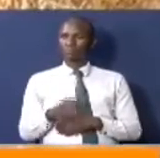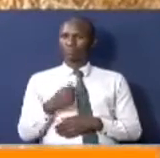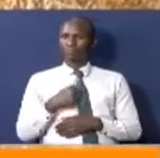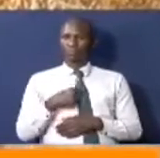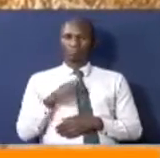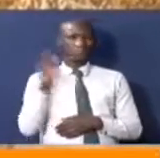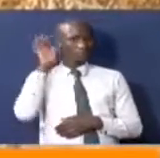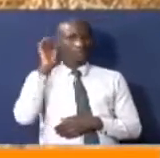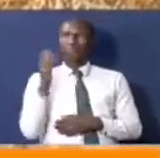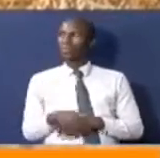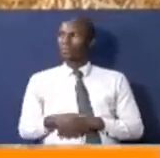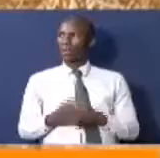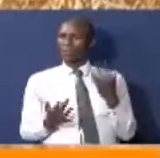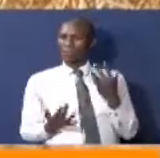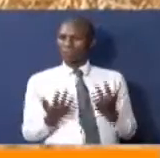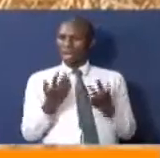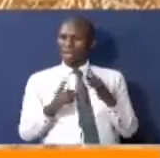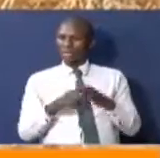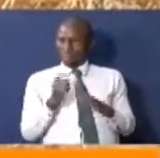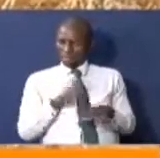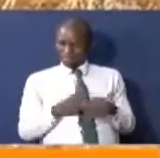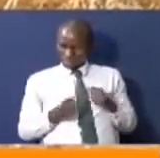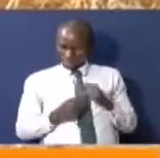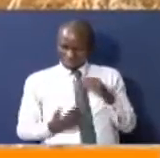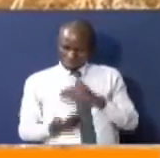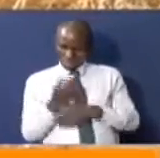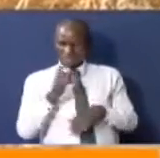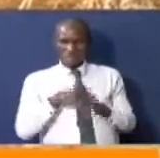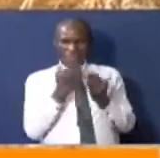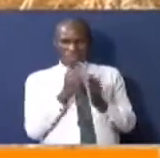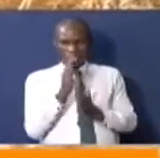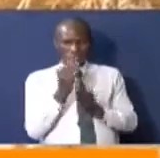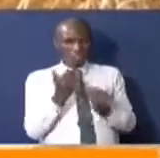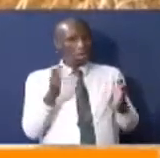Nimesikia moto ilianza kitu 6 asubuhi, watoto wakijipanga wakienda